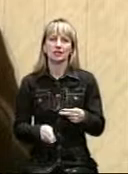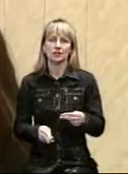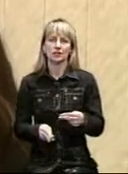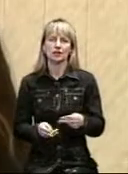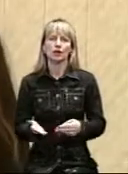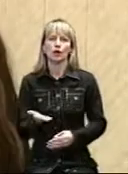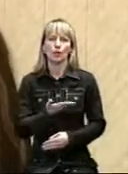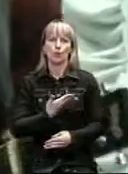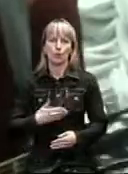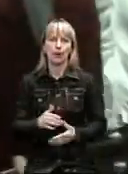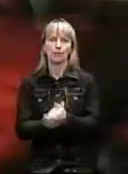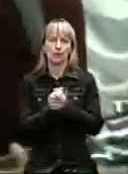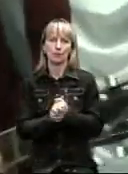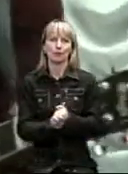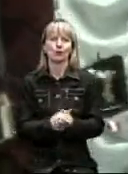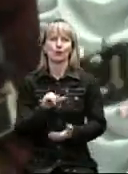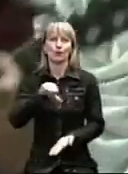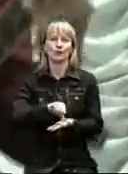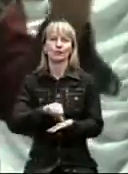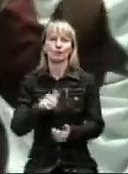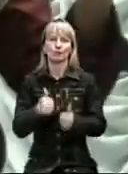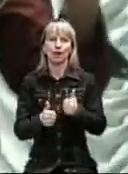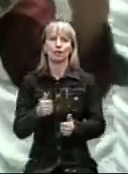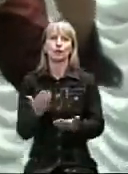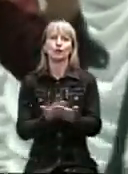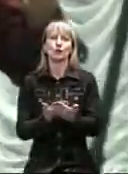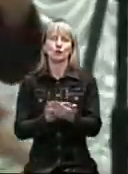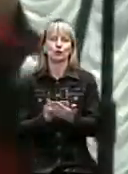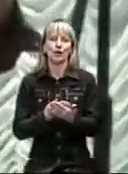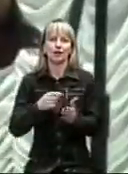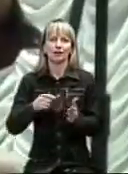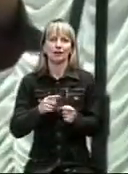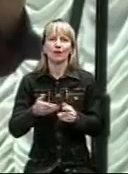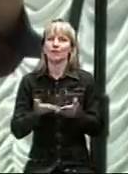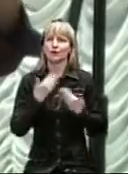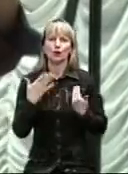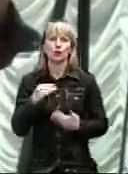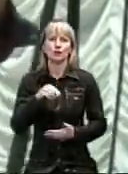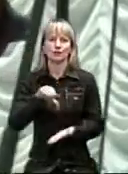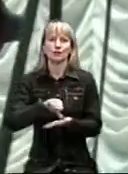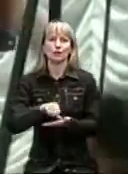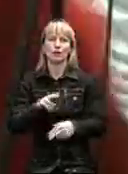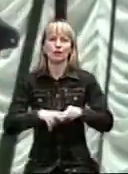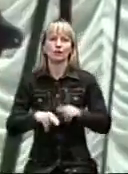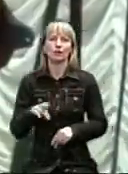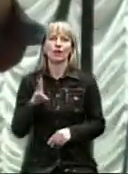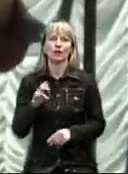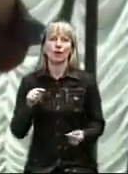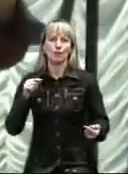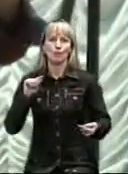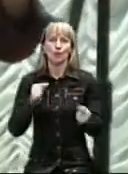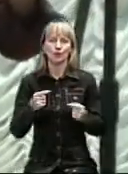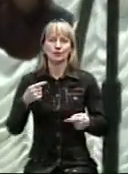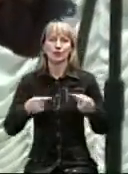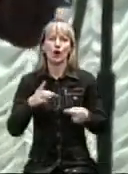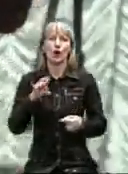ми примиримося. У виставі «Батлі» сюжет, як такий, відсутній. Усі сценічні дії побудовані на протистоянні